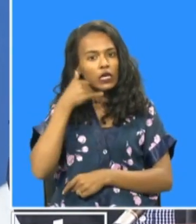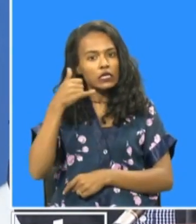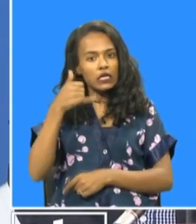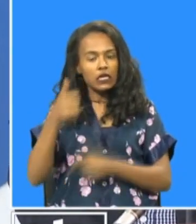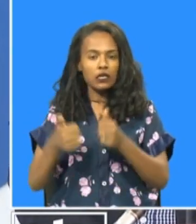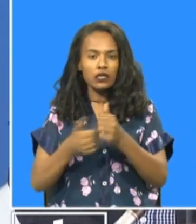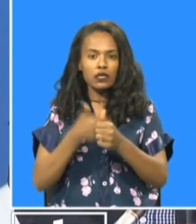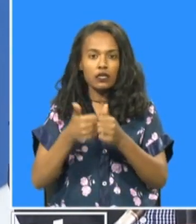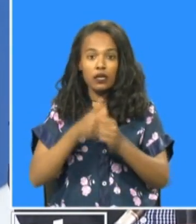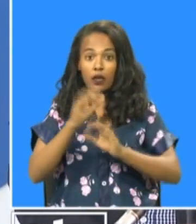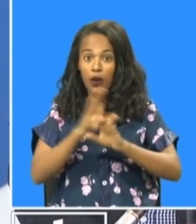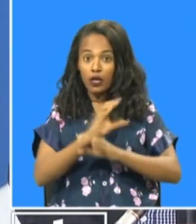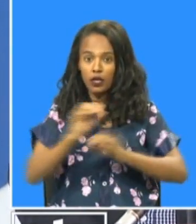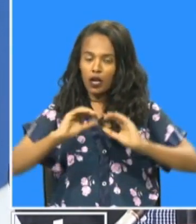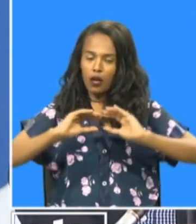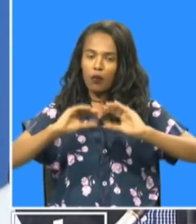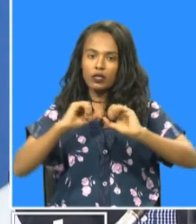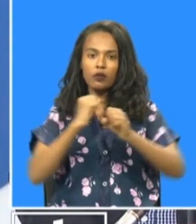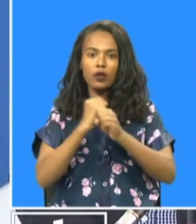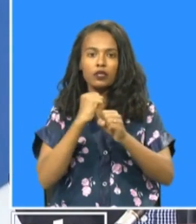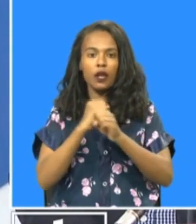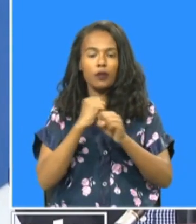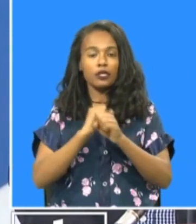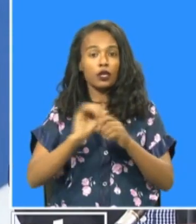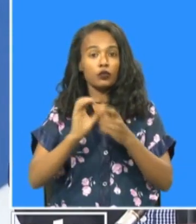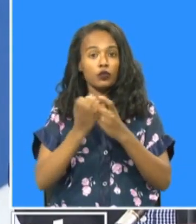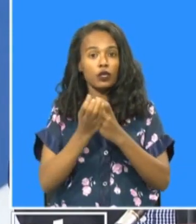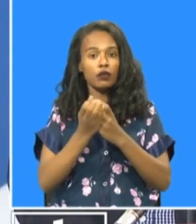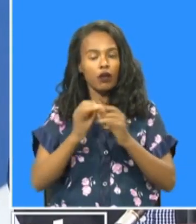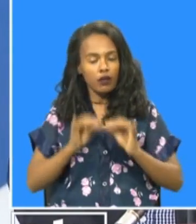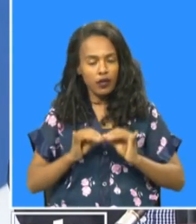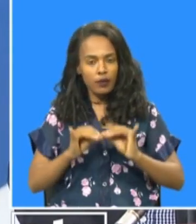ክትትልም የማድረግና የማስተማር ስራ የመስራቱን ሁኔታ የሚቀጥል ይሆናል።